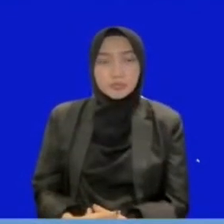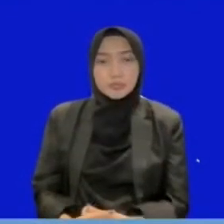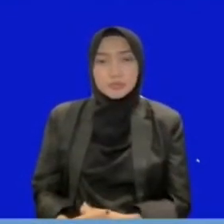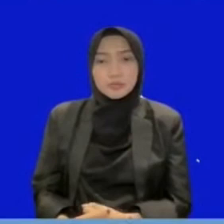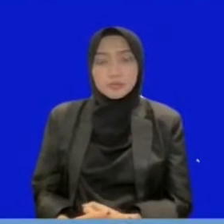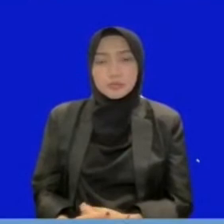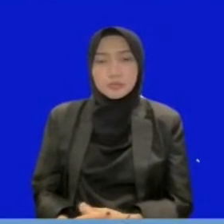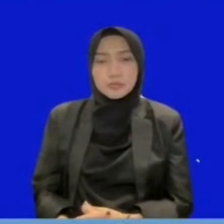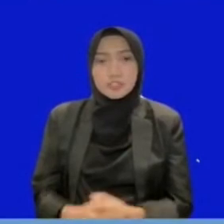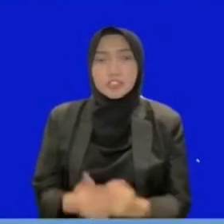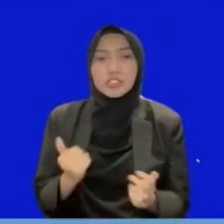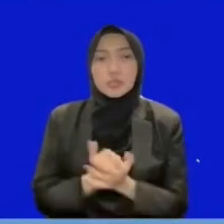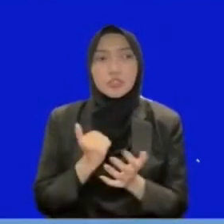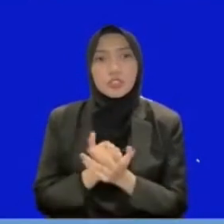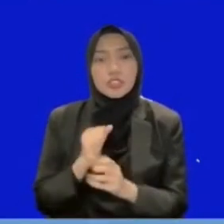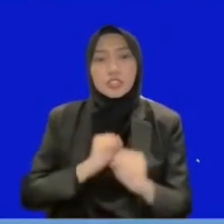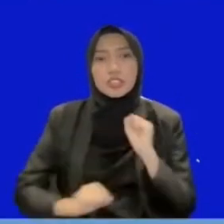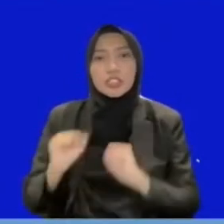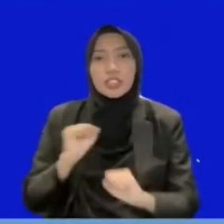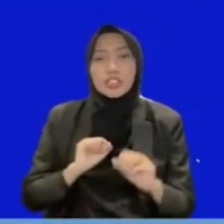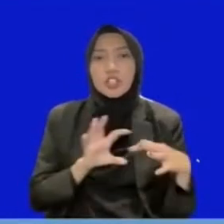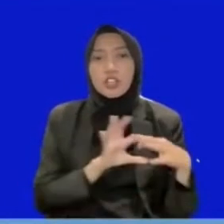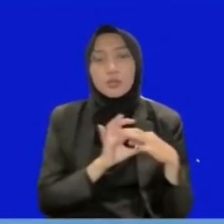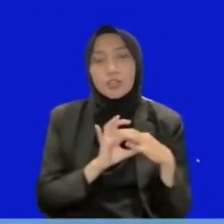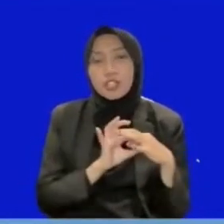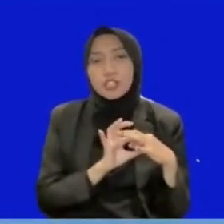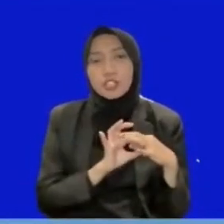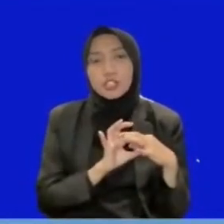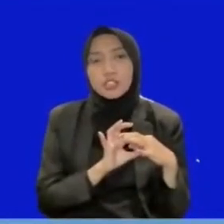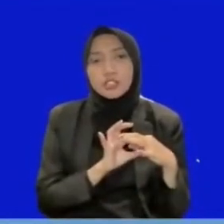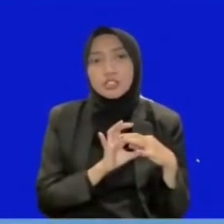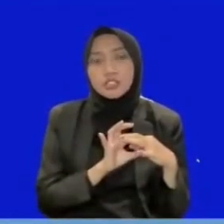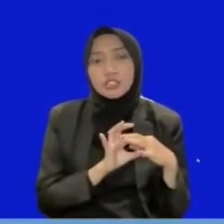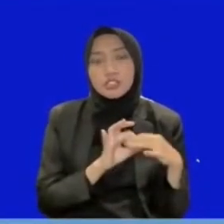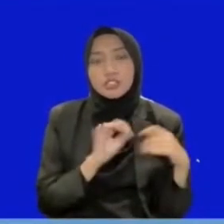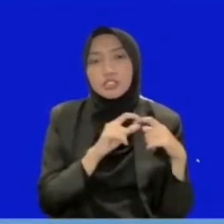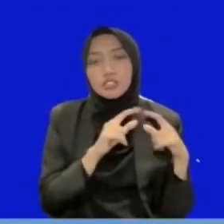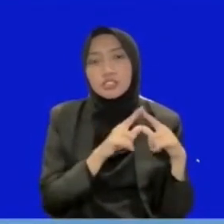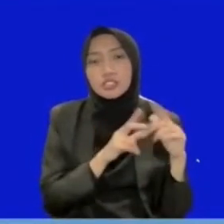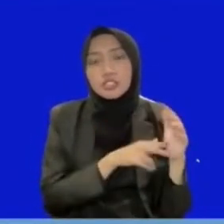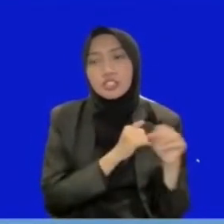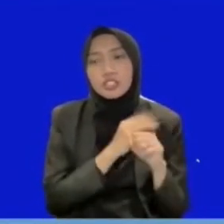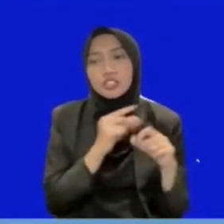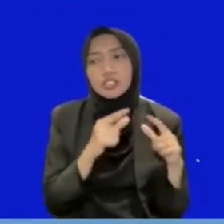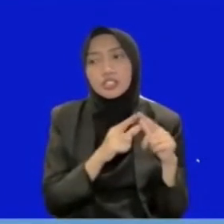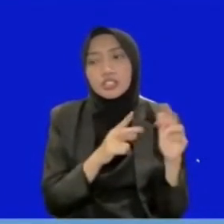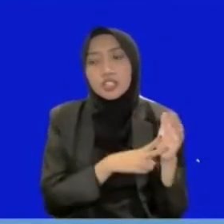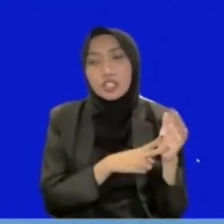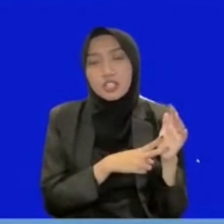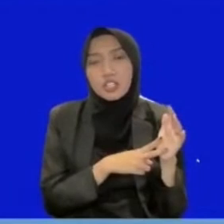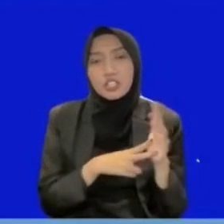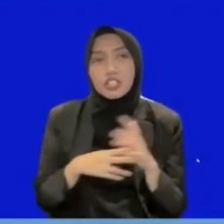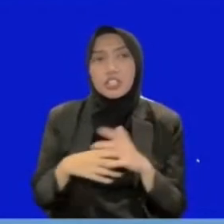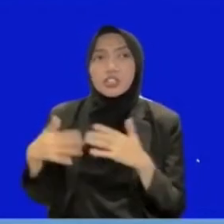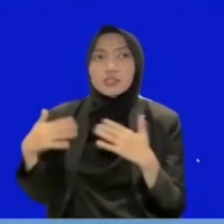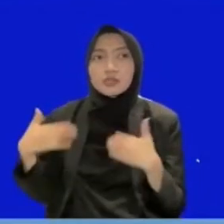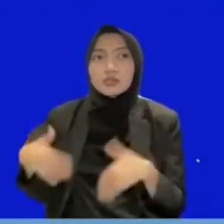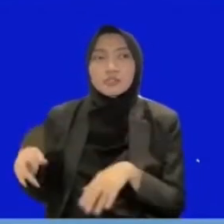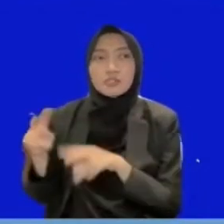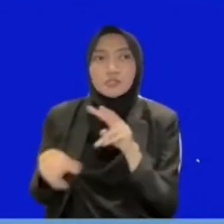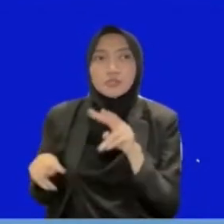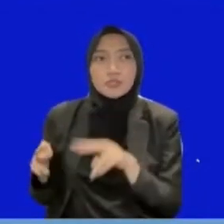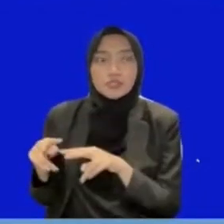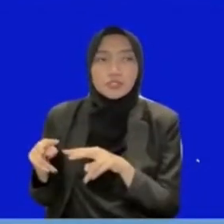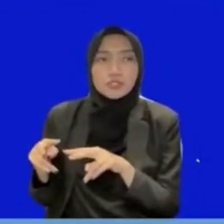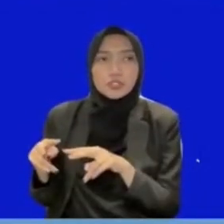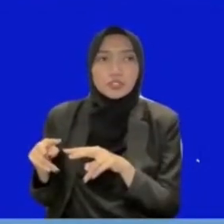Nah ini sebenarnya adalah kegiatan kolaborasi antara Sangiran dengan Human Origin Heritage yang selama